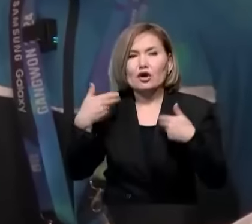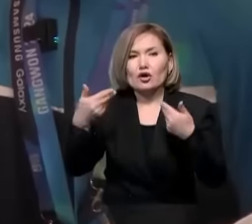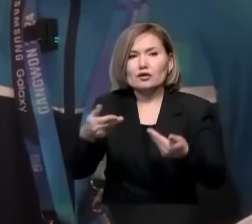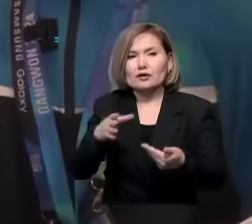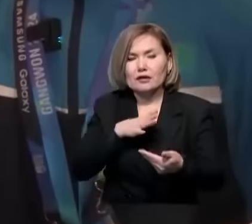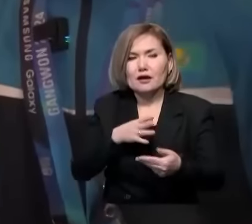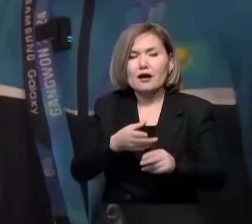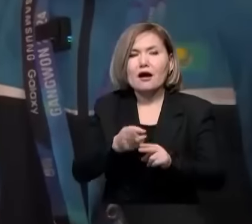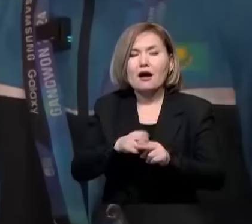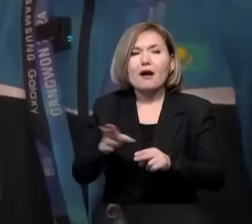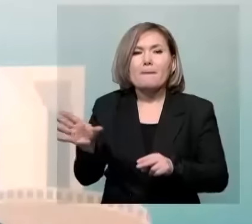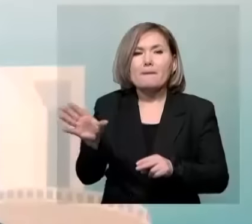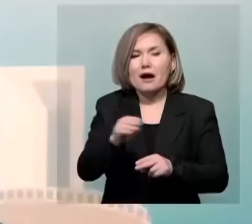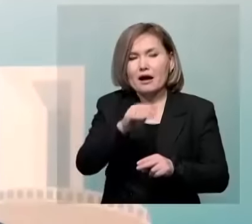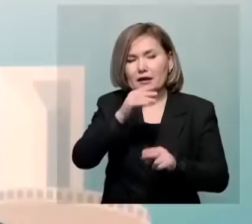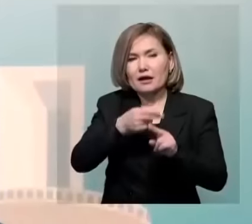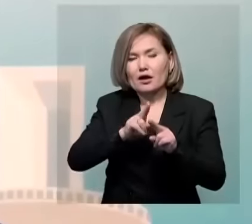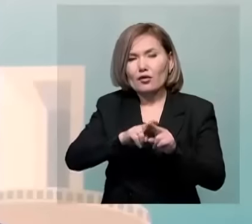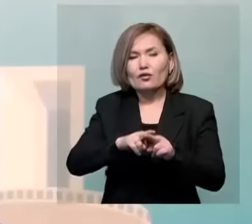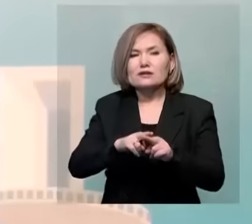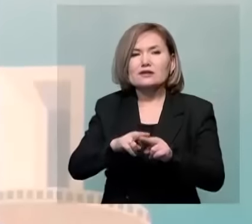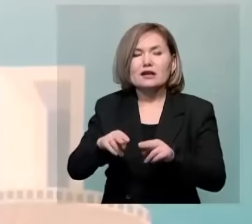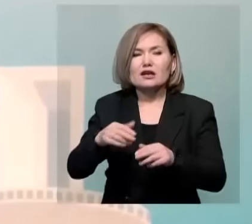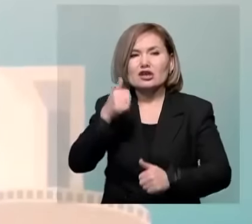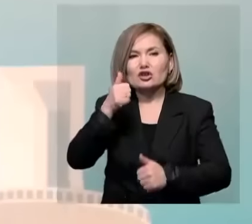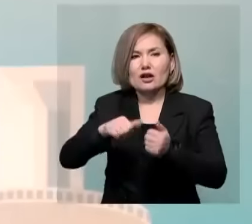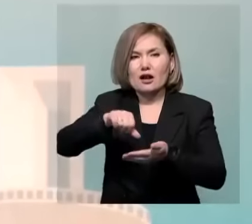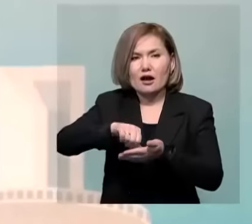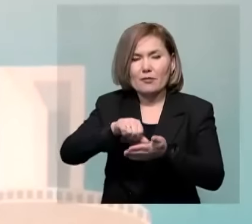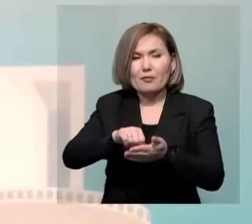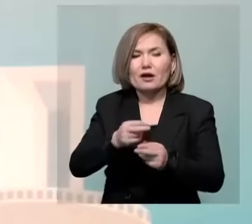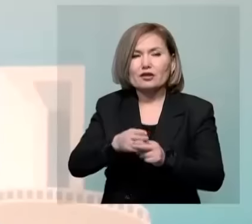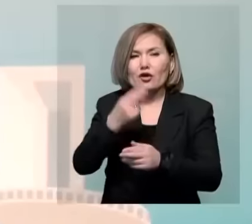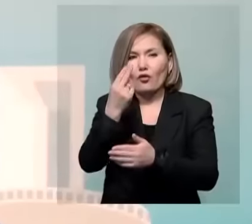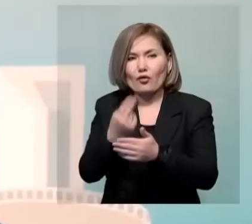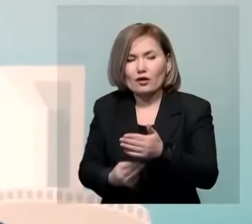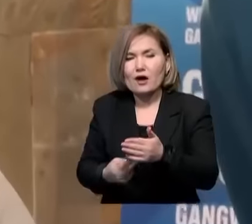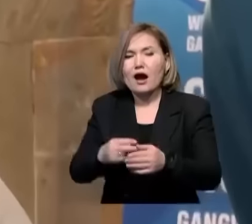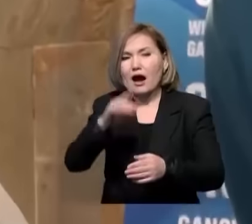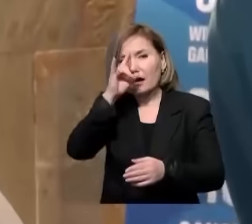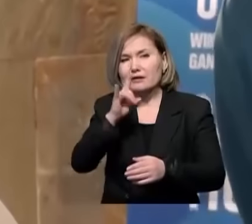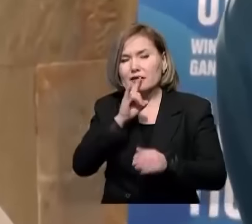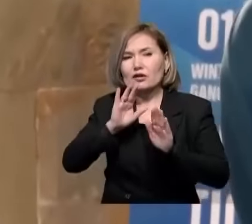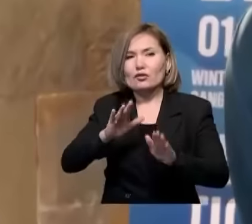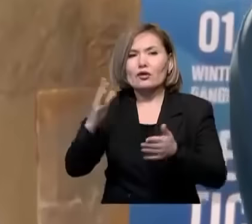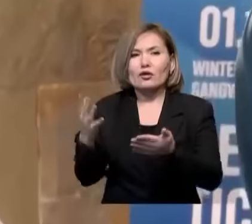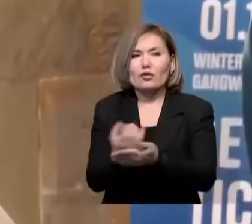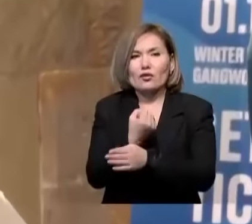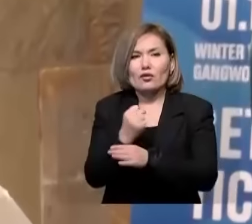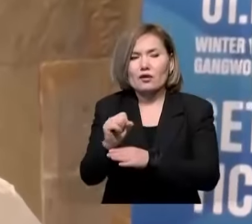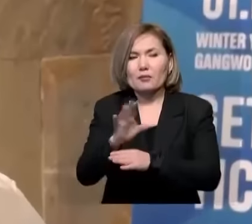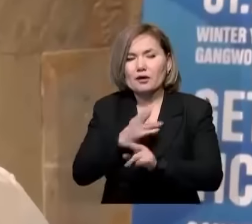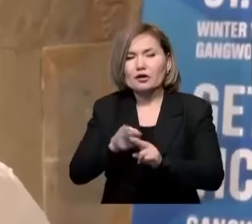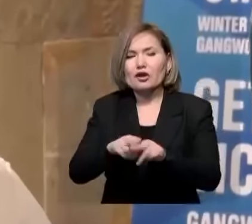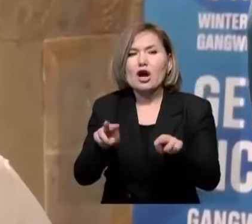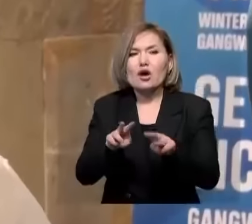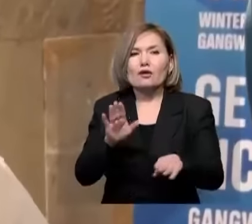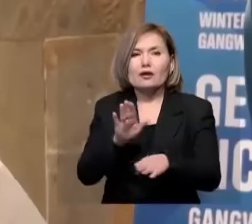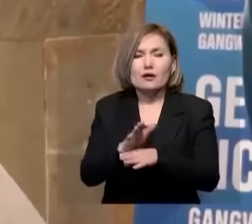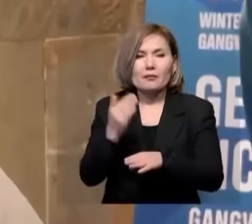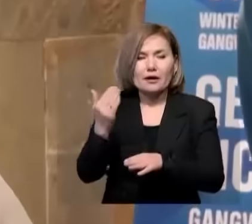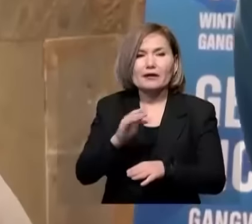Оның барлық қарсыластарынан озық шыққанын көрген боларсыздар. 50-ге жуық елден келген спортшыларды басып озды. Үкімет қаулысына сәйкес